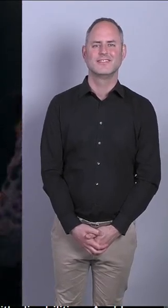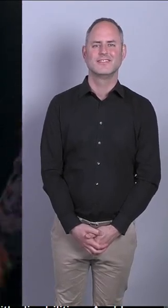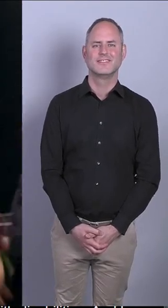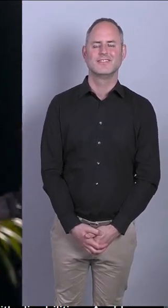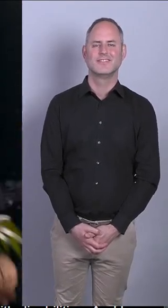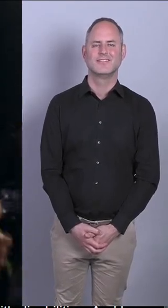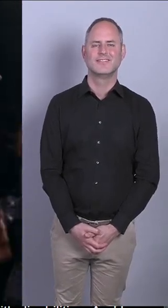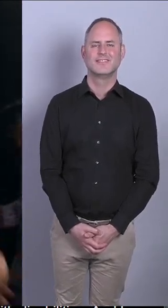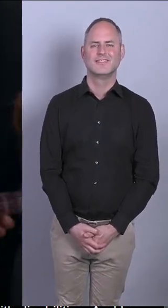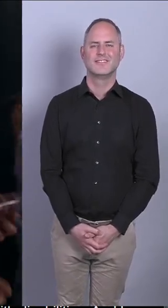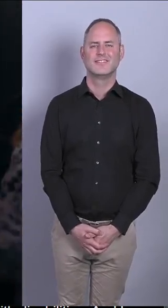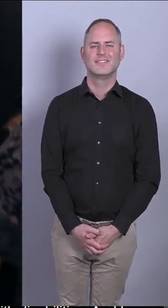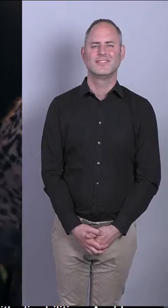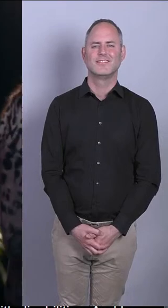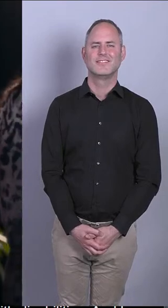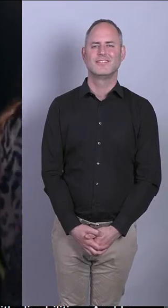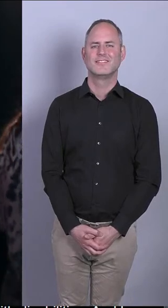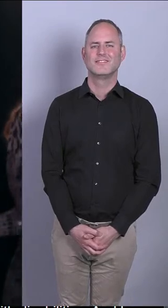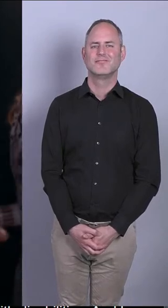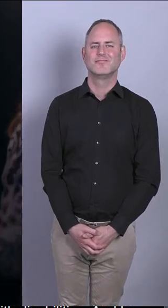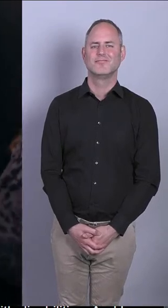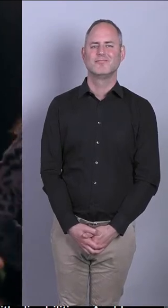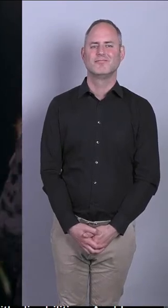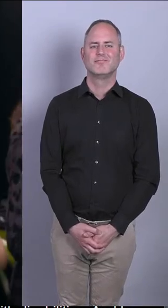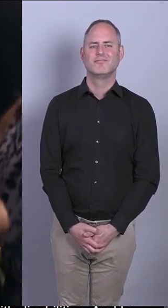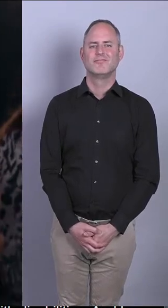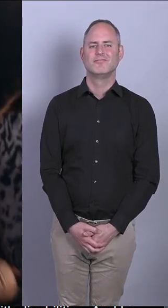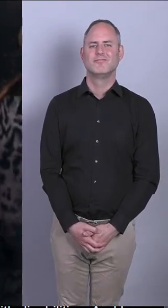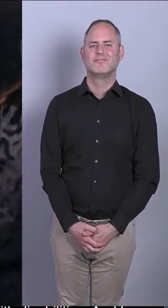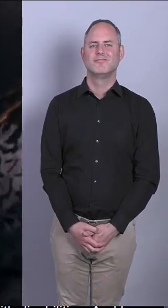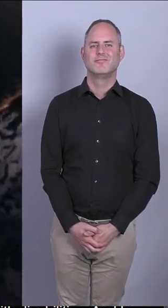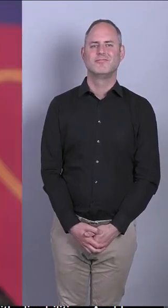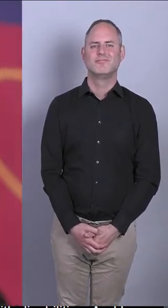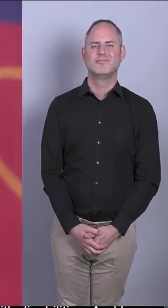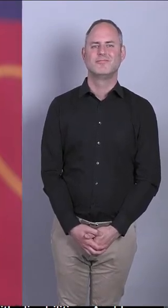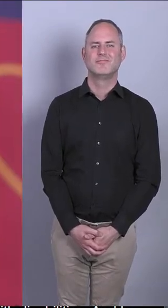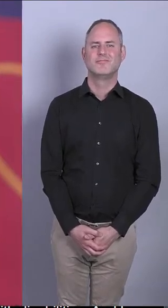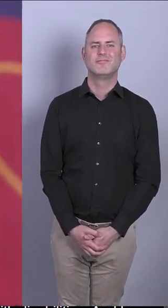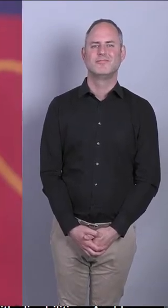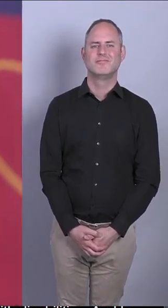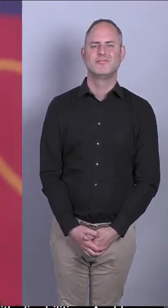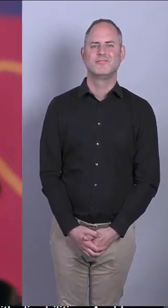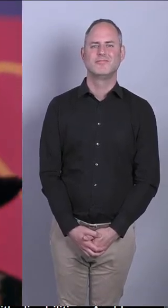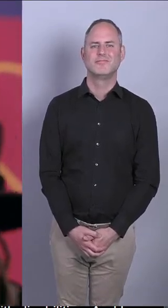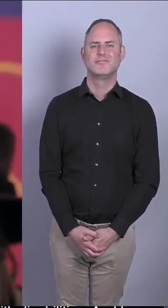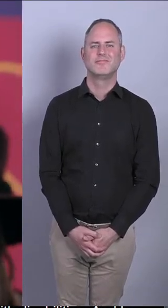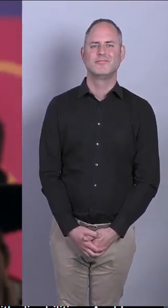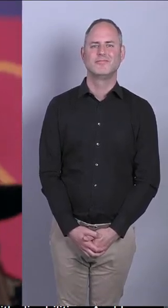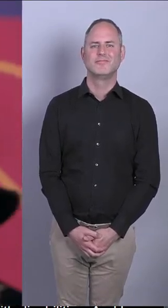Zweck. Integration, Arbeit, Sport, Kultur und Bildung, die ganze Palette, all inclusive, jede Wette.